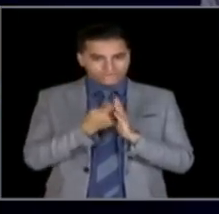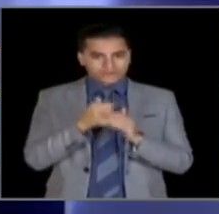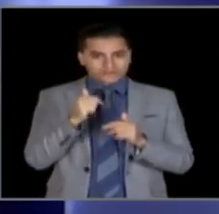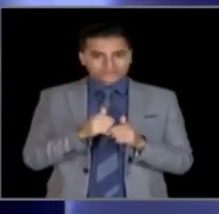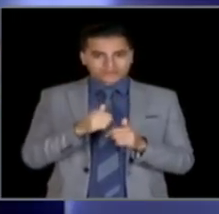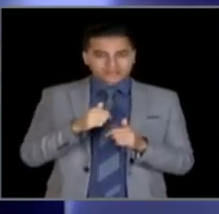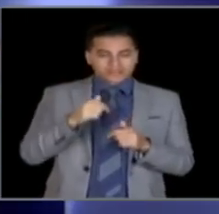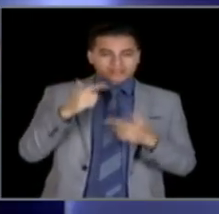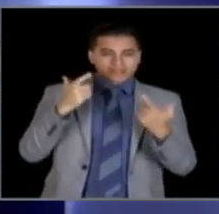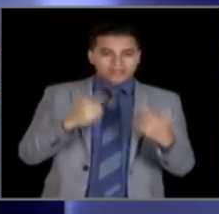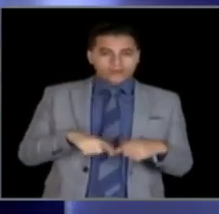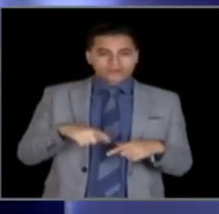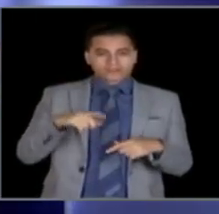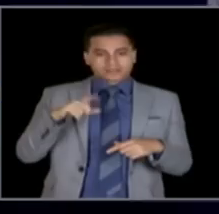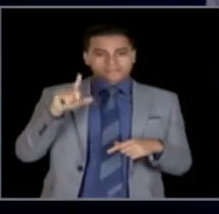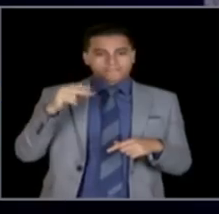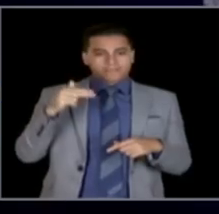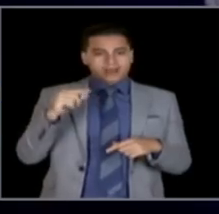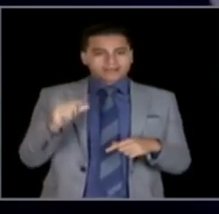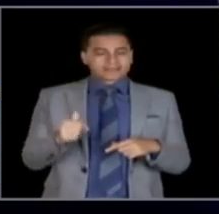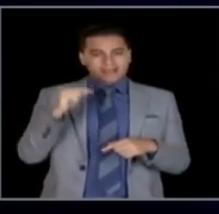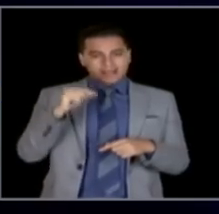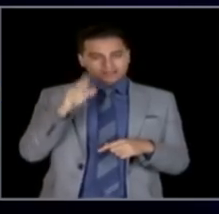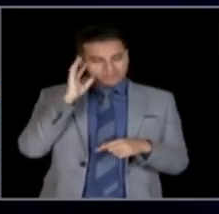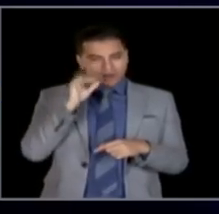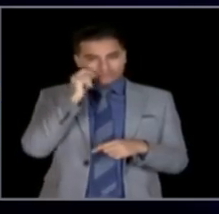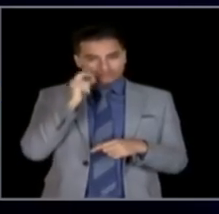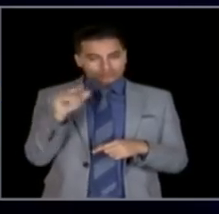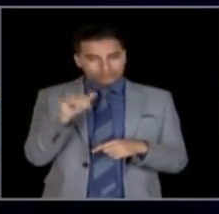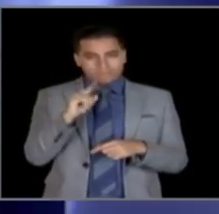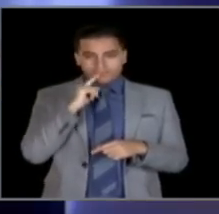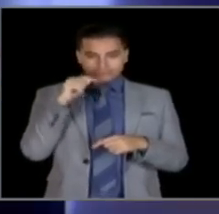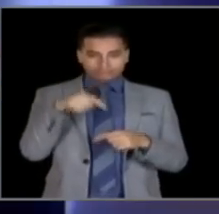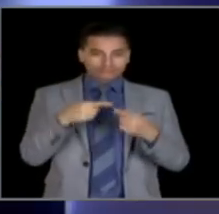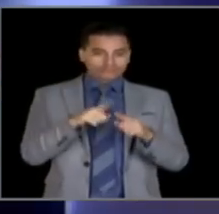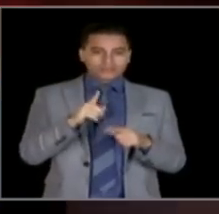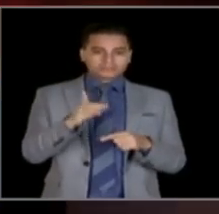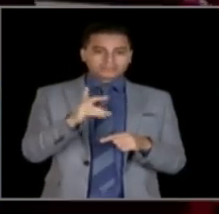في بغداد، كتاب مهم جدا، ولكن إجابة خاطئة.